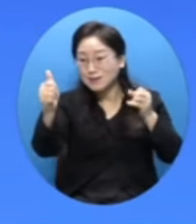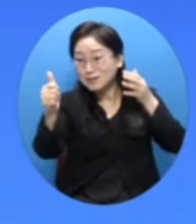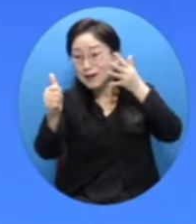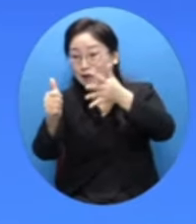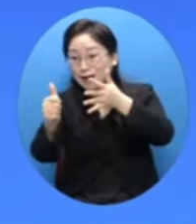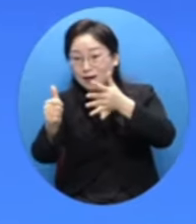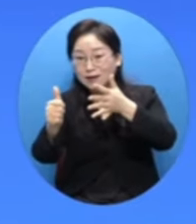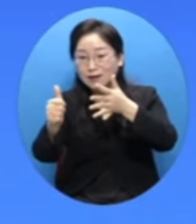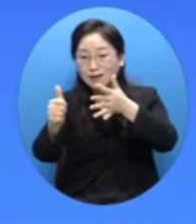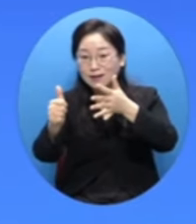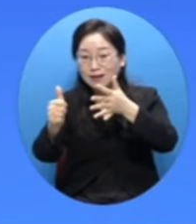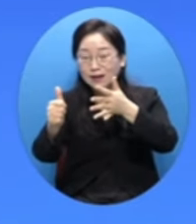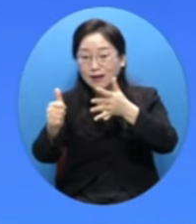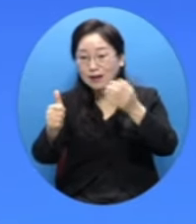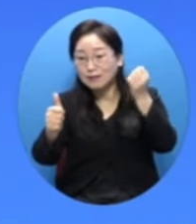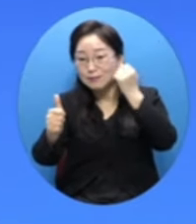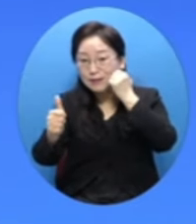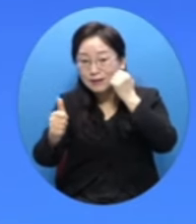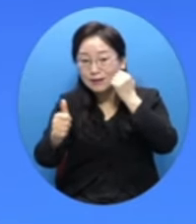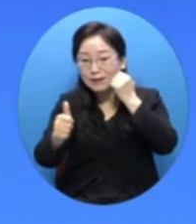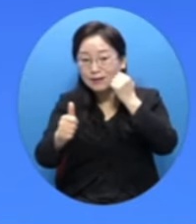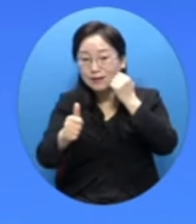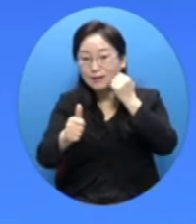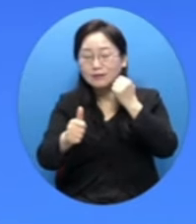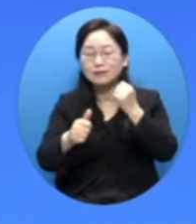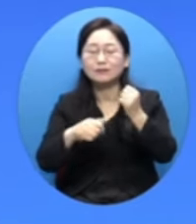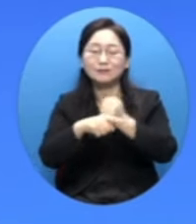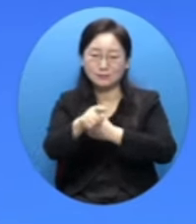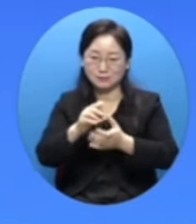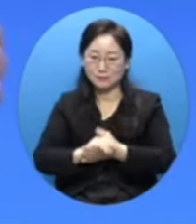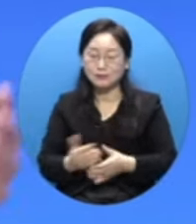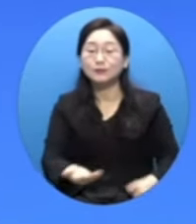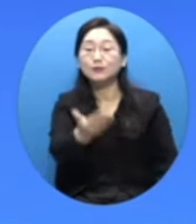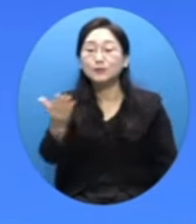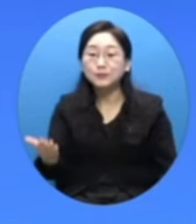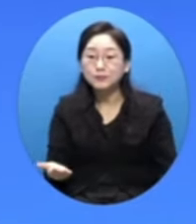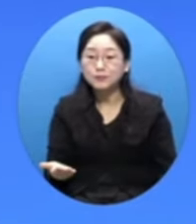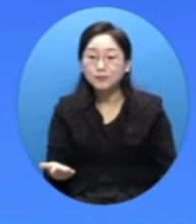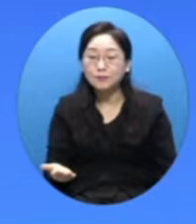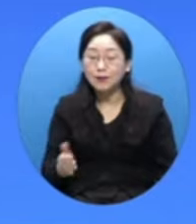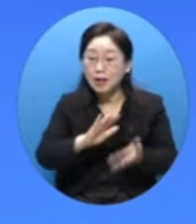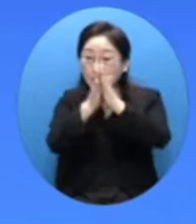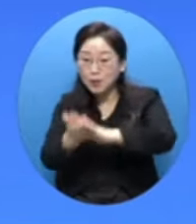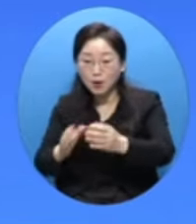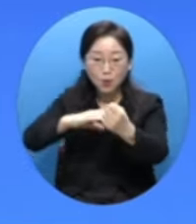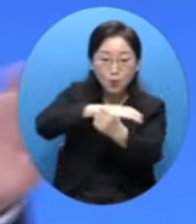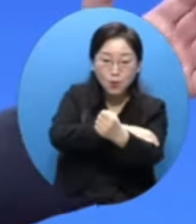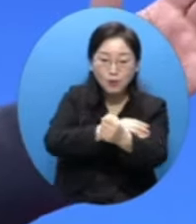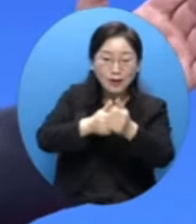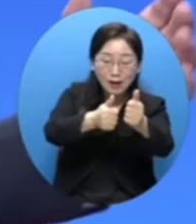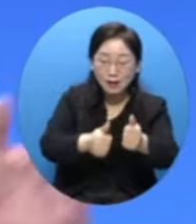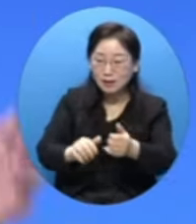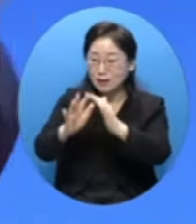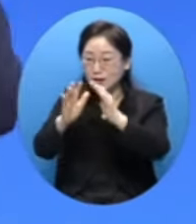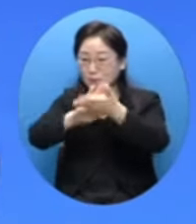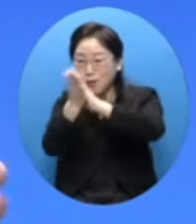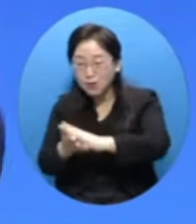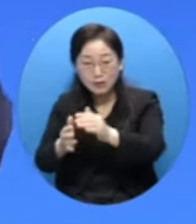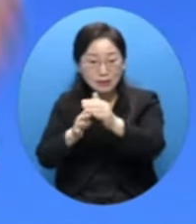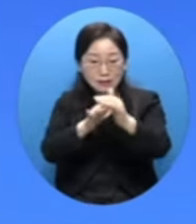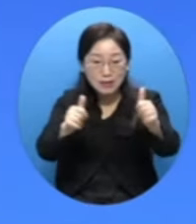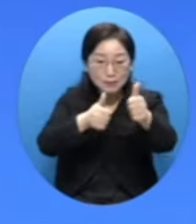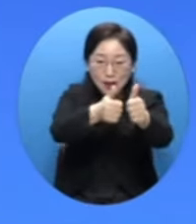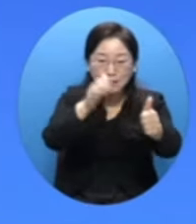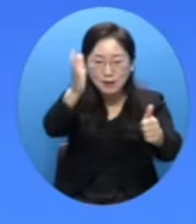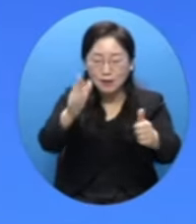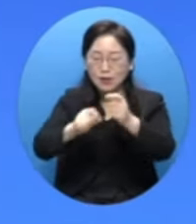또 어렵고 힘든 상황에 처하는 것을 우리가 발견하게 됩니다. 여러분, 변하는 권력을 따라가지 말고 변하는 사람을 따라가지 말고 영원히